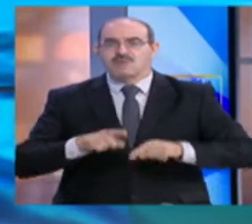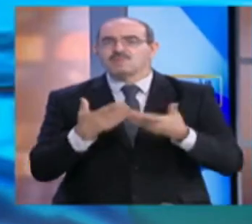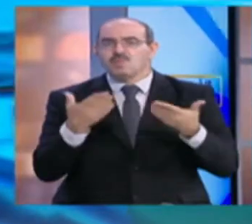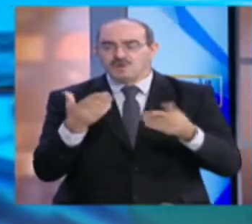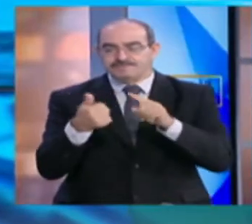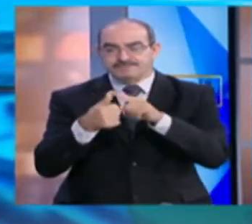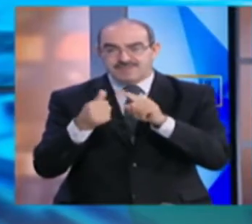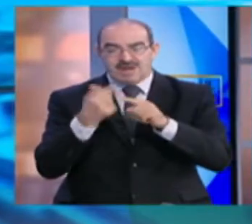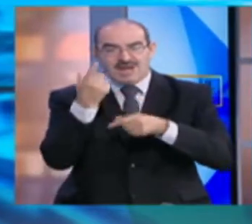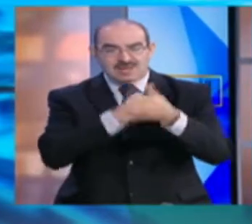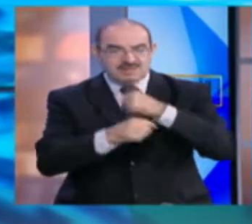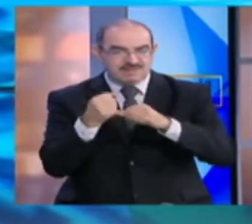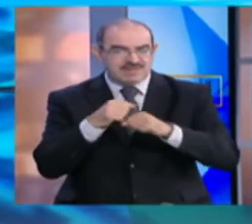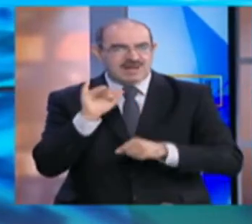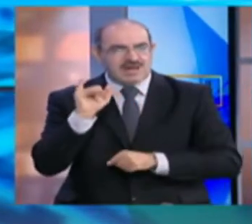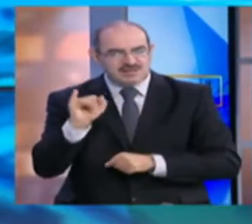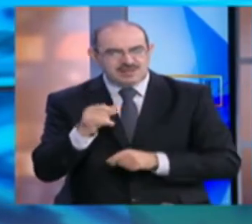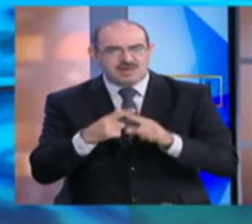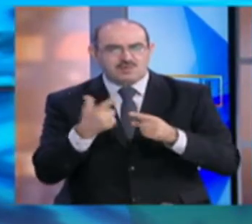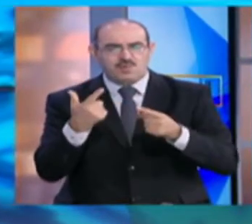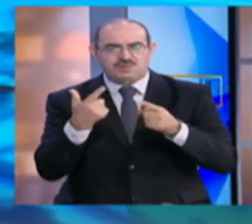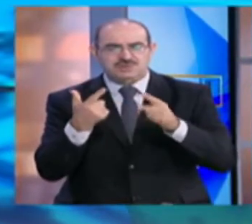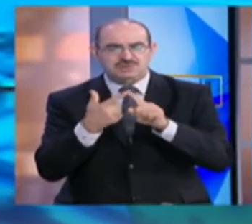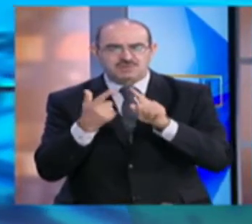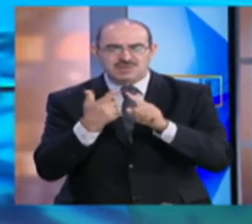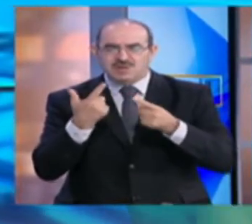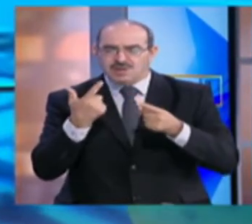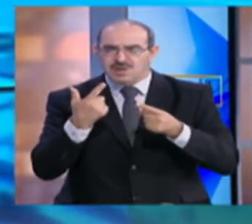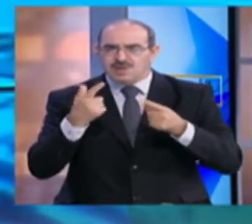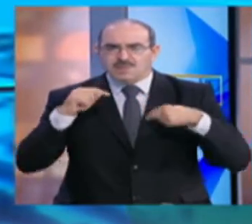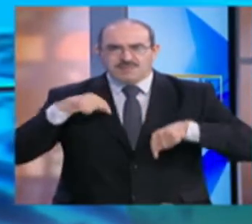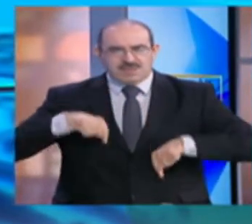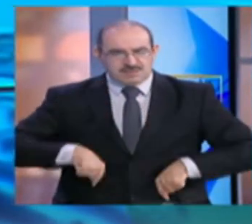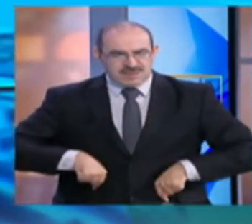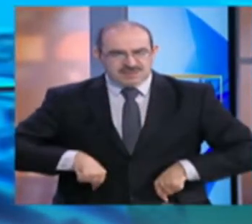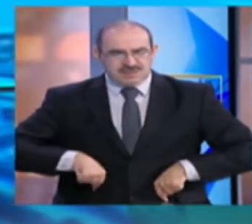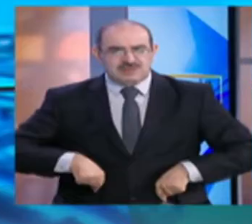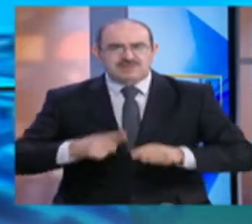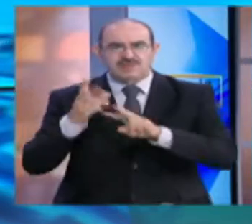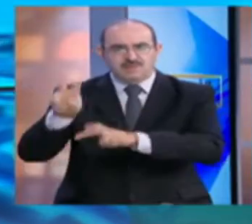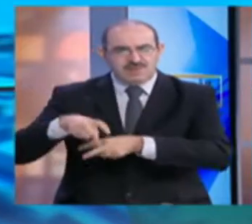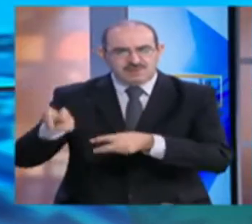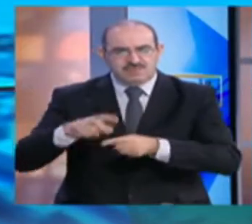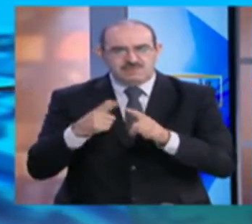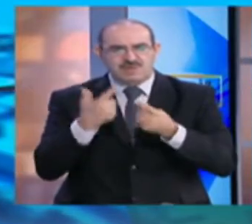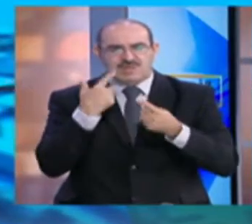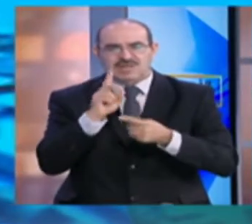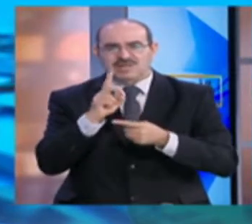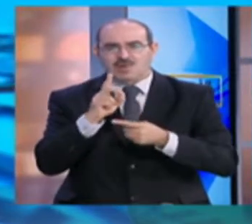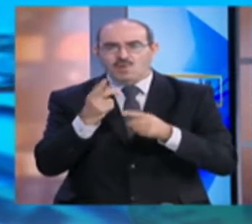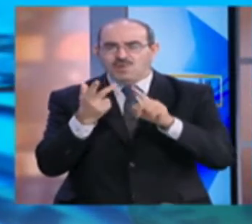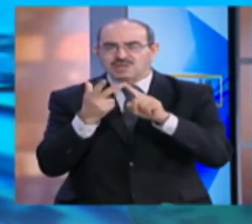تتعلق بكل من قطاع الداخلية والجماعات المحلية والتهيئة العمرانية، الفلاحة والتنمية